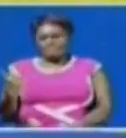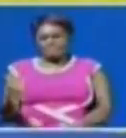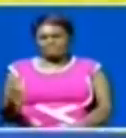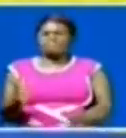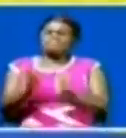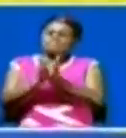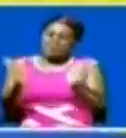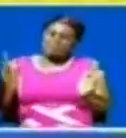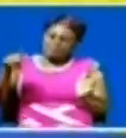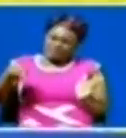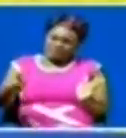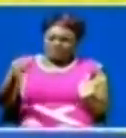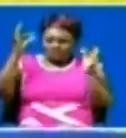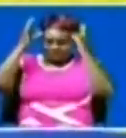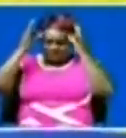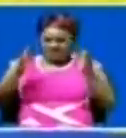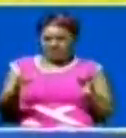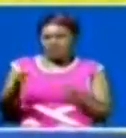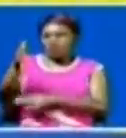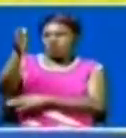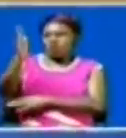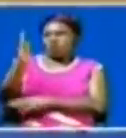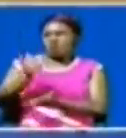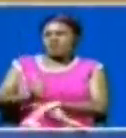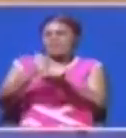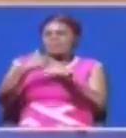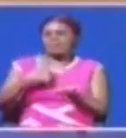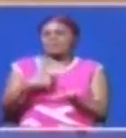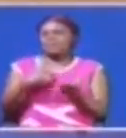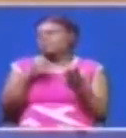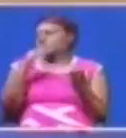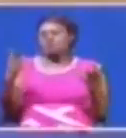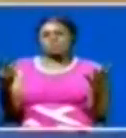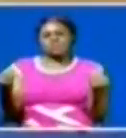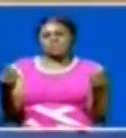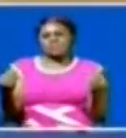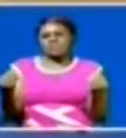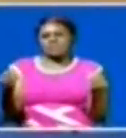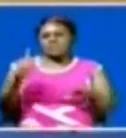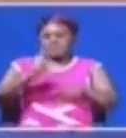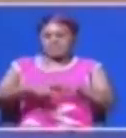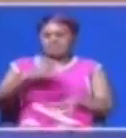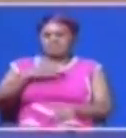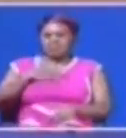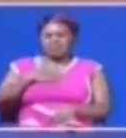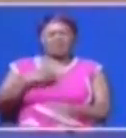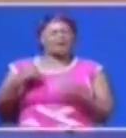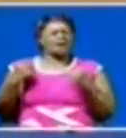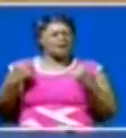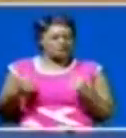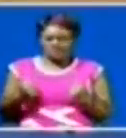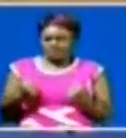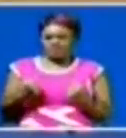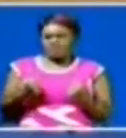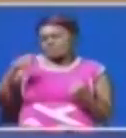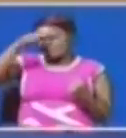mtu. Naona ni Mungu tu alinisaidia. Haikuwa rahisi kwanza kwa muda yangu. Ilikuwa very